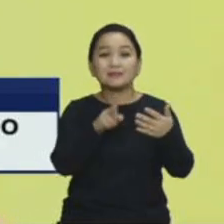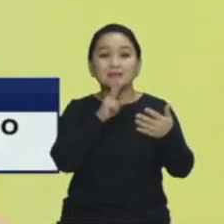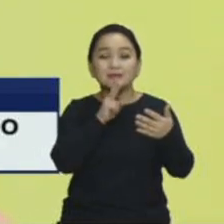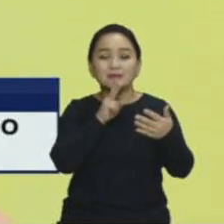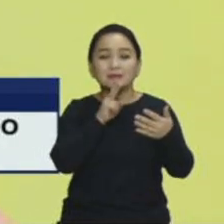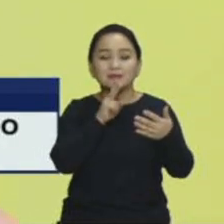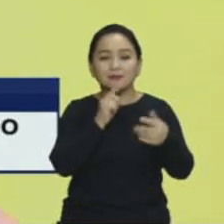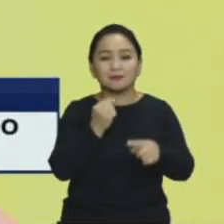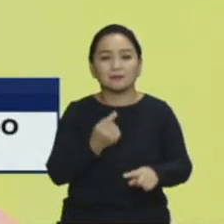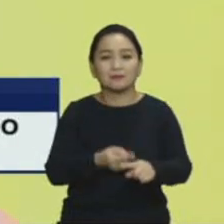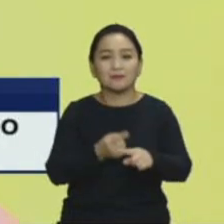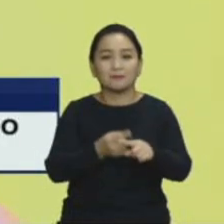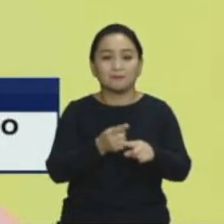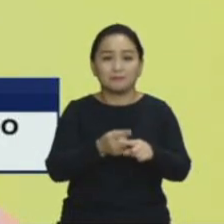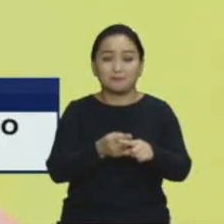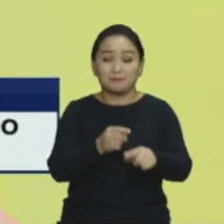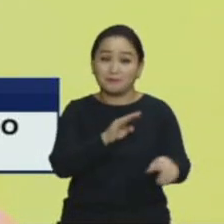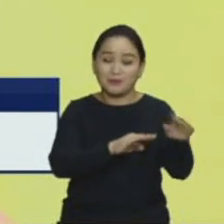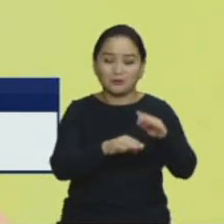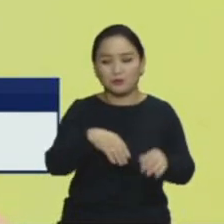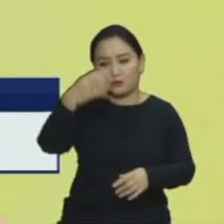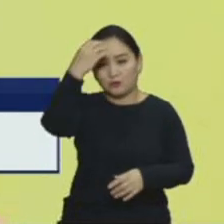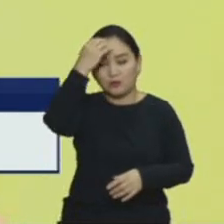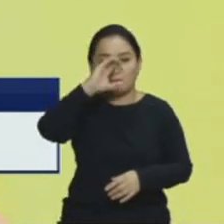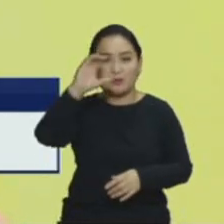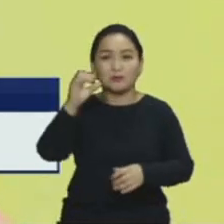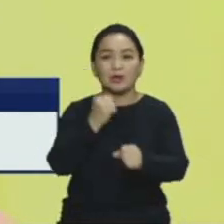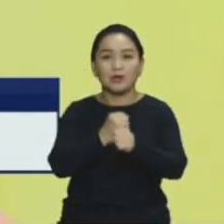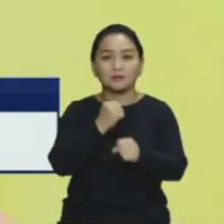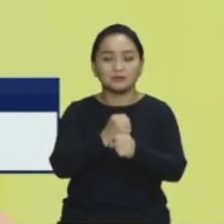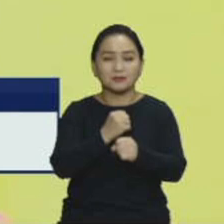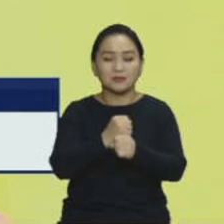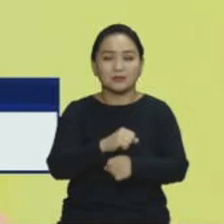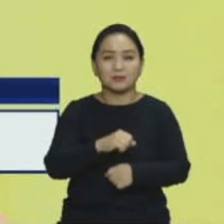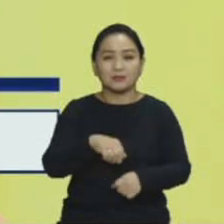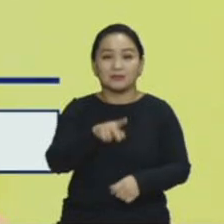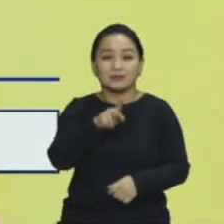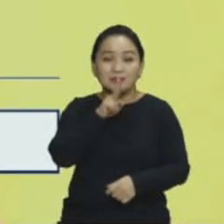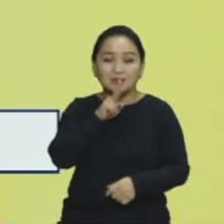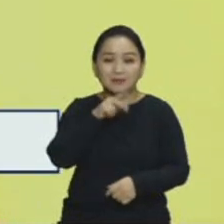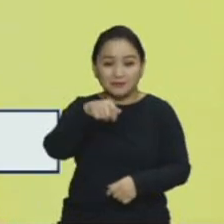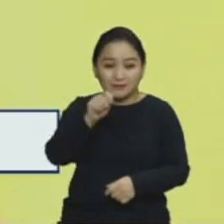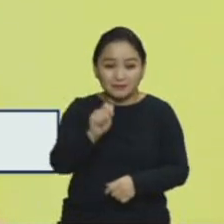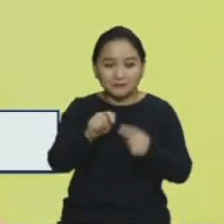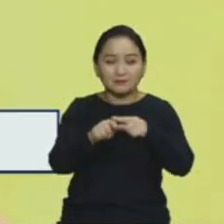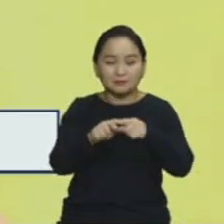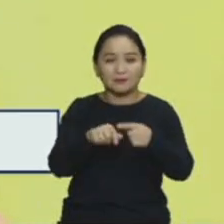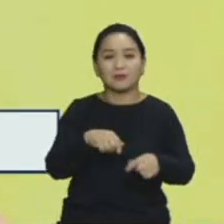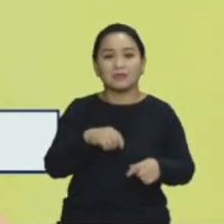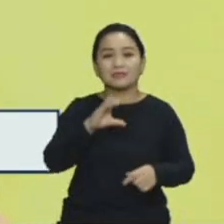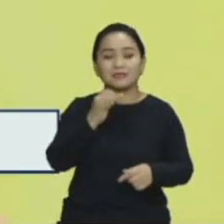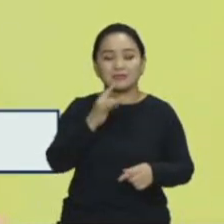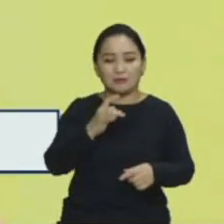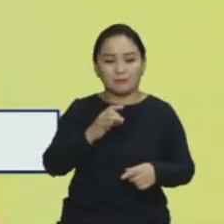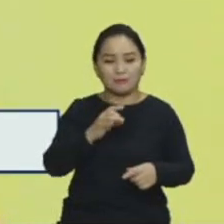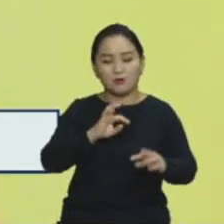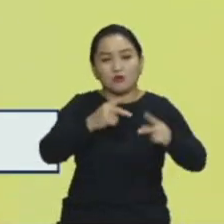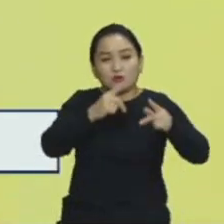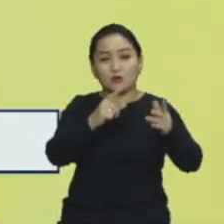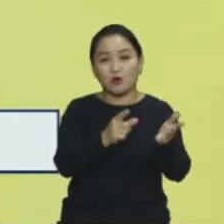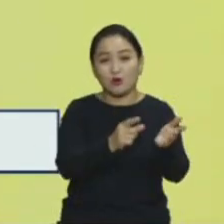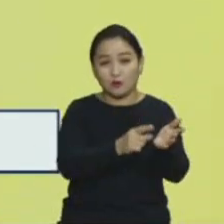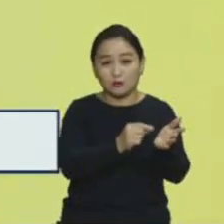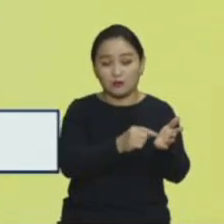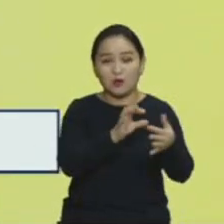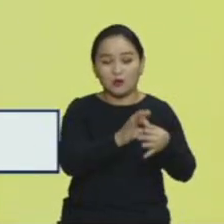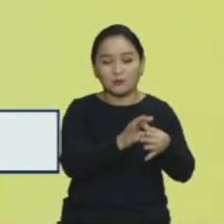нөхцөлтэй байгаа. Дээрээс нь төрийн албан ахтын цалин хөдөлсний систем тогтолцоог өөрчлөхтэй холбоотойгоор нэмэгдээд байгаа. Тэр мөн